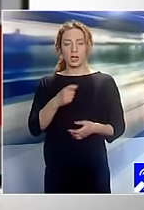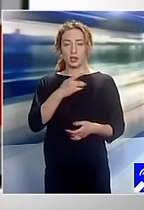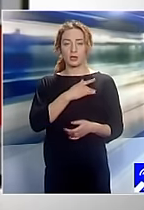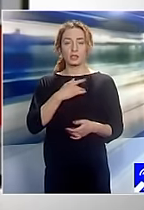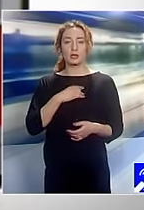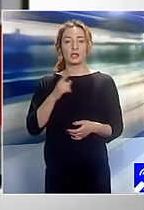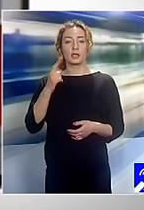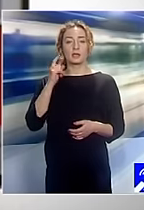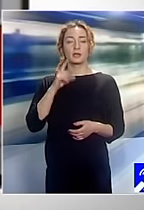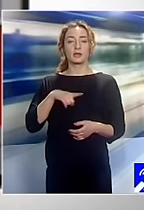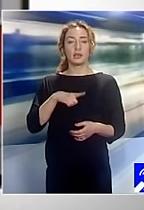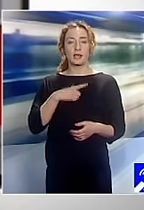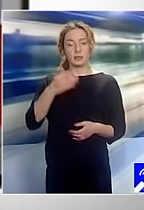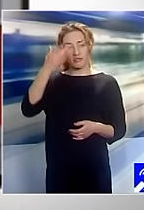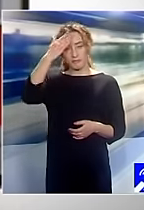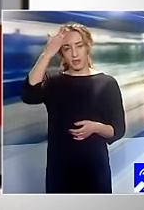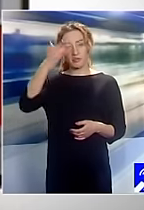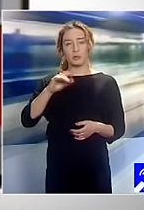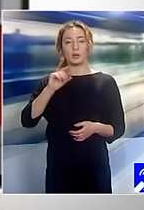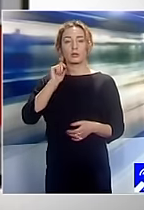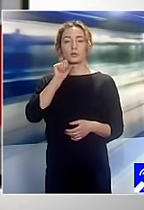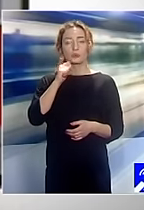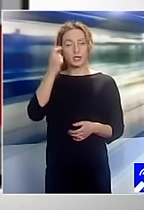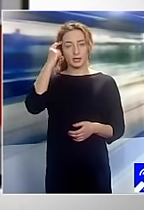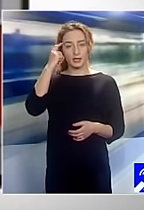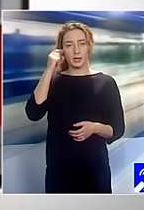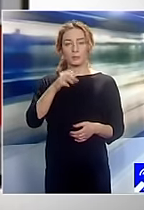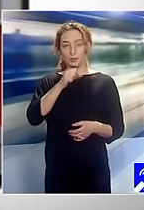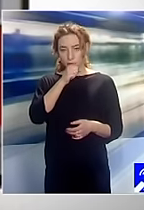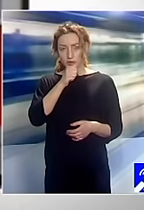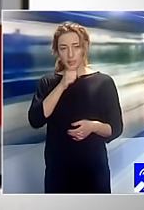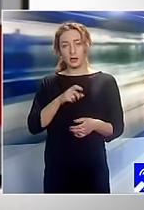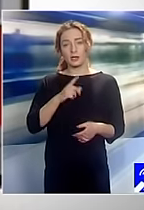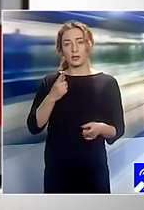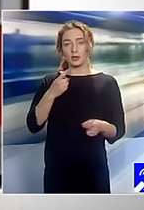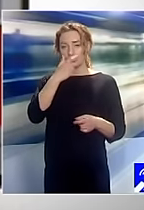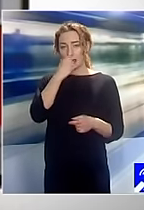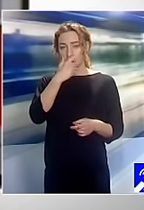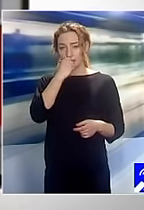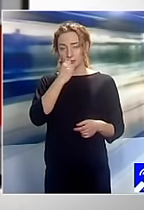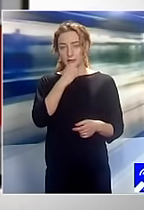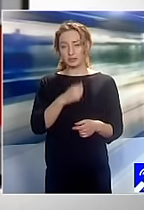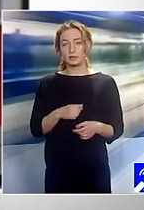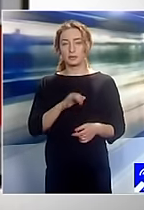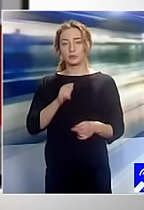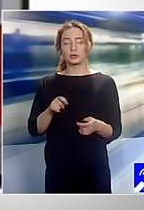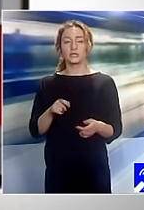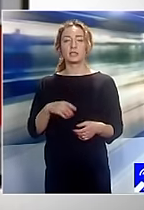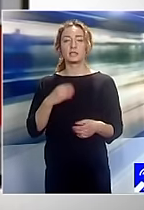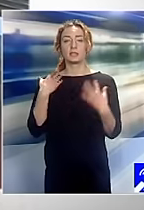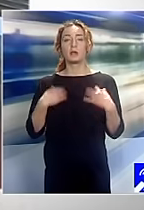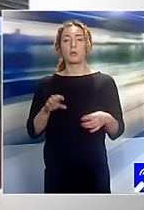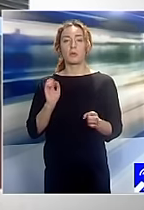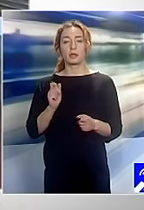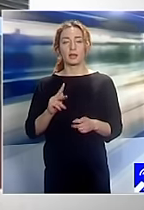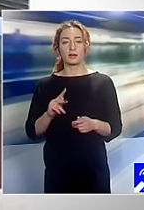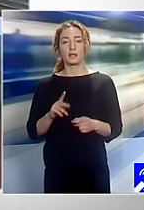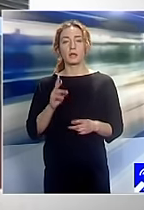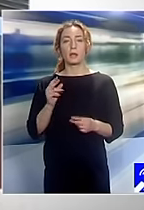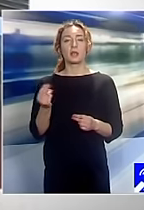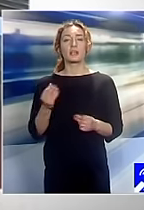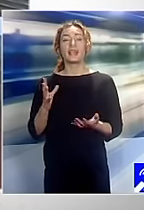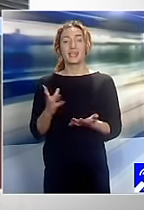toată lumea le știe, adică febră, dureri de cap, tuse, curge nasul, stare generală modificată. Pentru cazurile care sunt